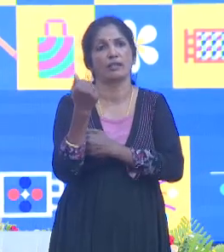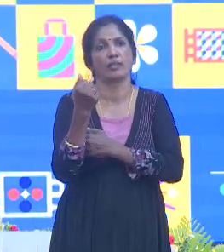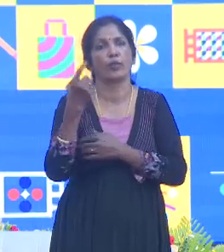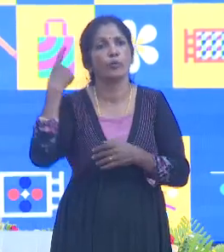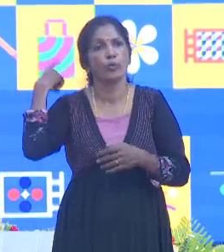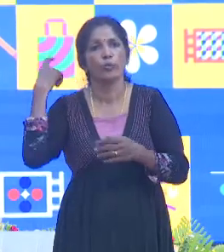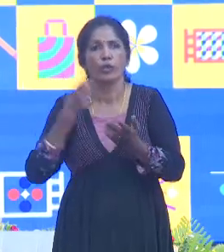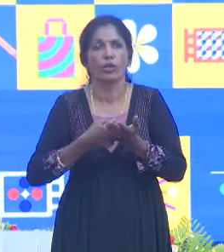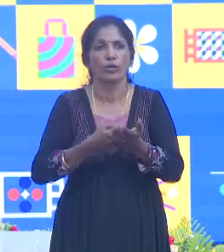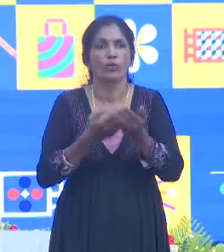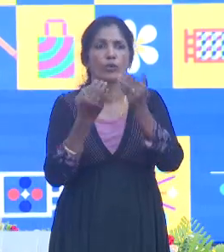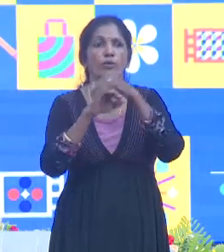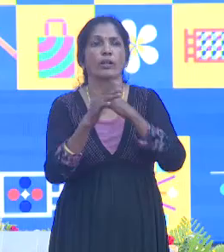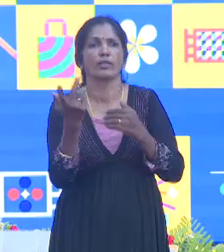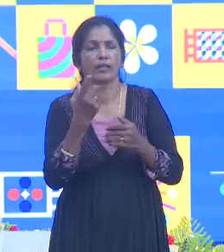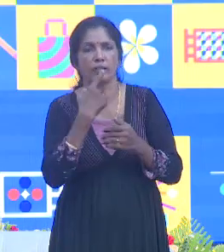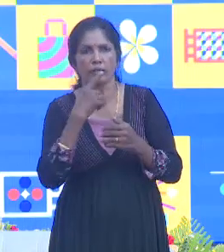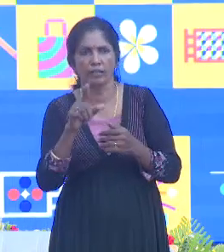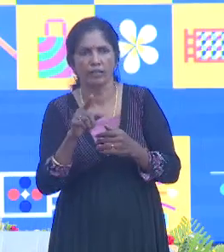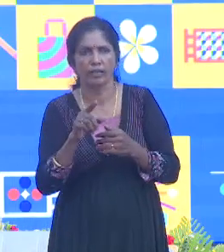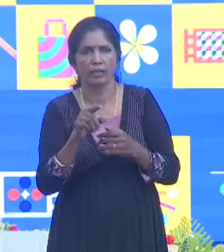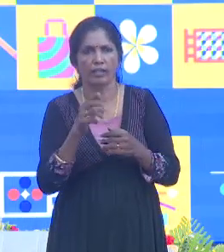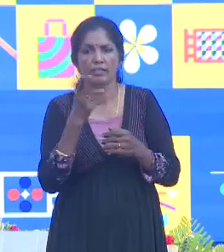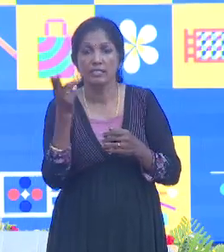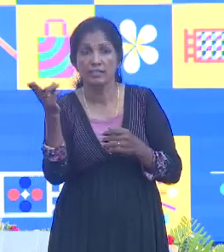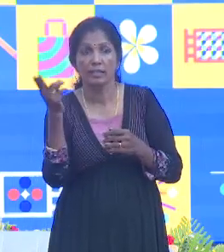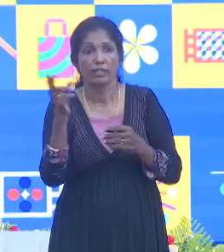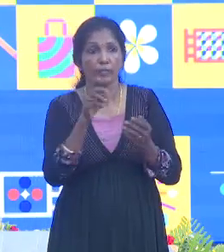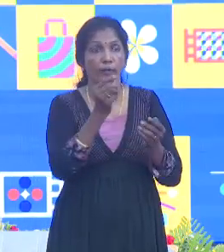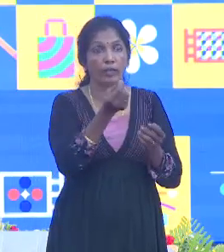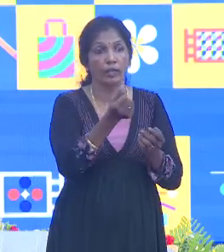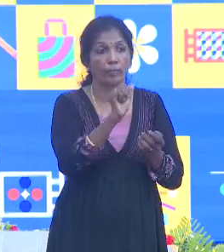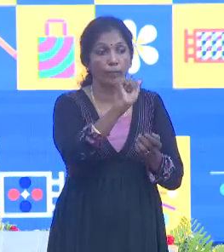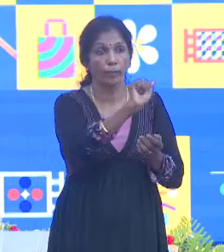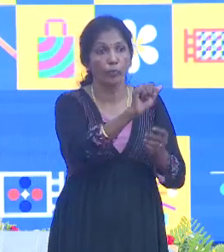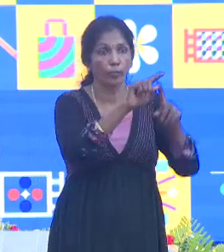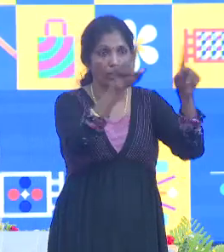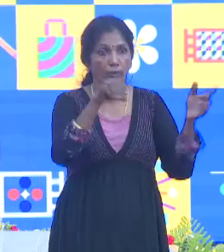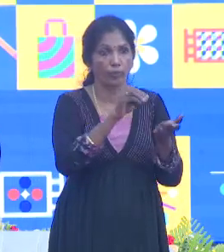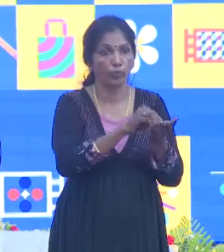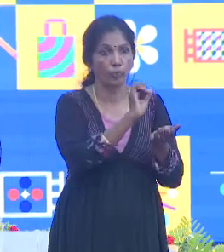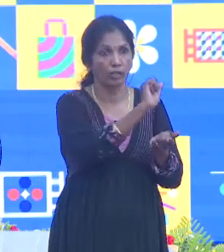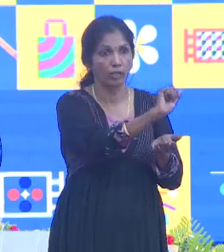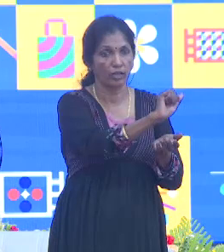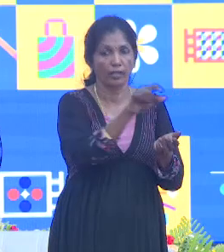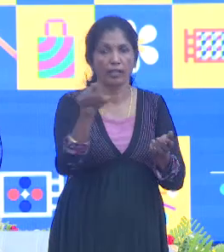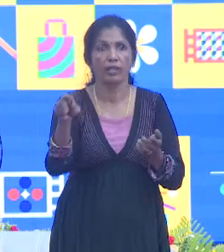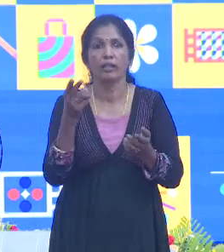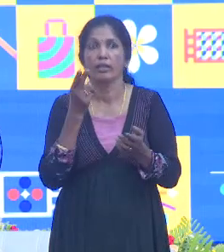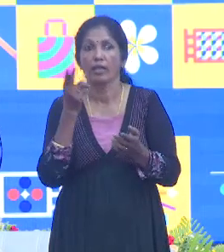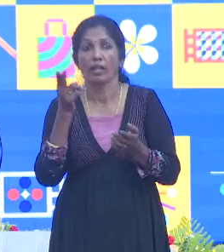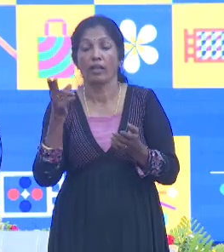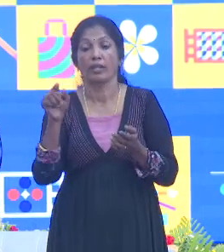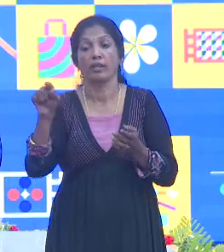മുൻപുള്ള നിയമത്തിൽ എങ്ങനെ ആയിരുന്നെന്ന് ചോദിച്ചാൽ ടെനൻറ്റും ജന്മിയും തമ്മിലായിരുന്നു ബന്ധം. ടെനൻറ്റിന് ഭൂമി വേണമെങ്കിൽ ജന്മിയുടെ